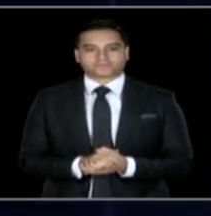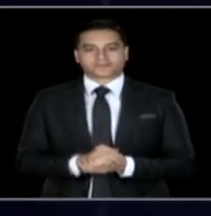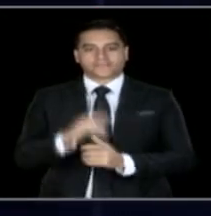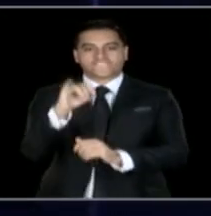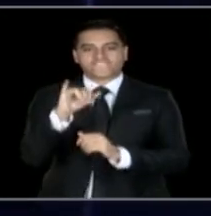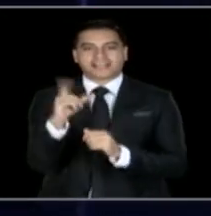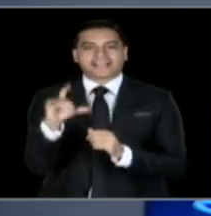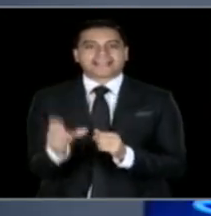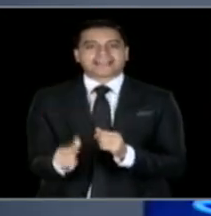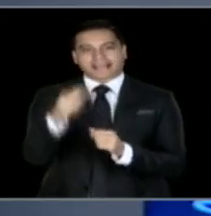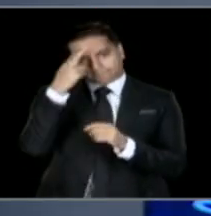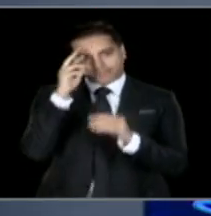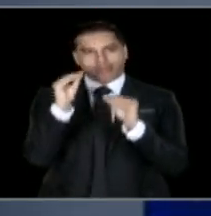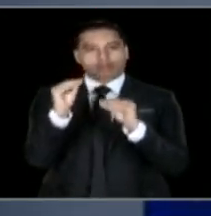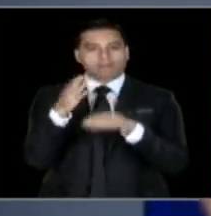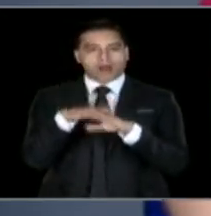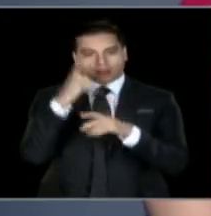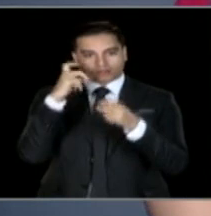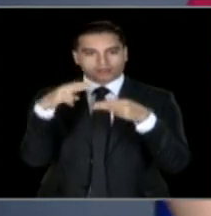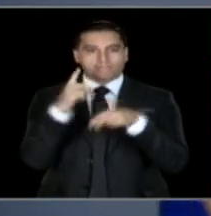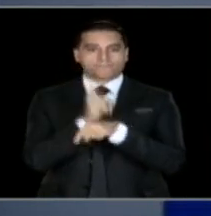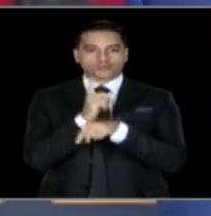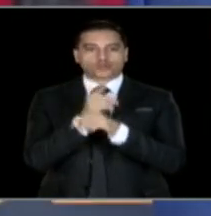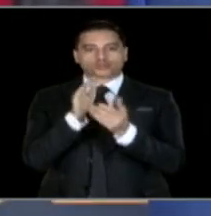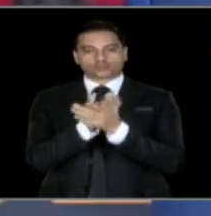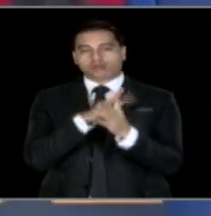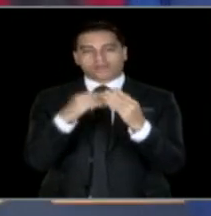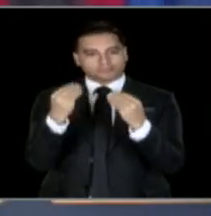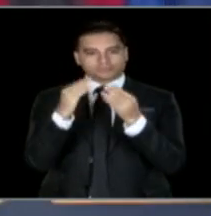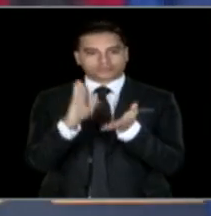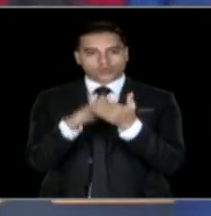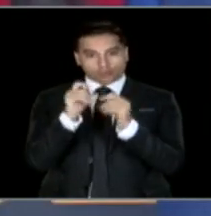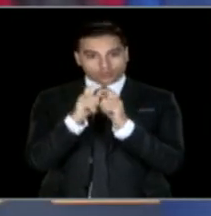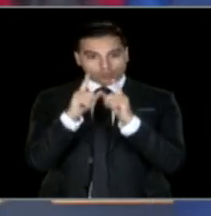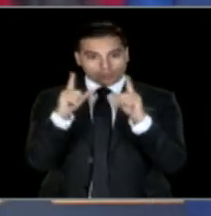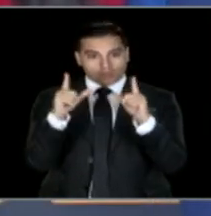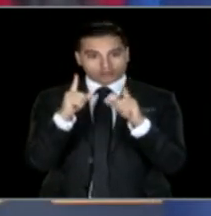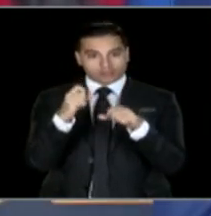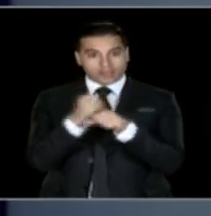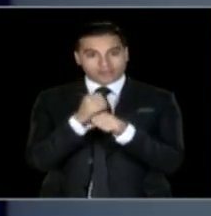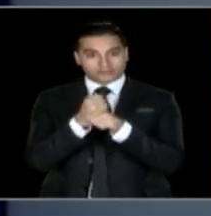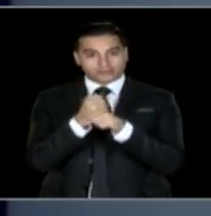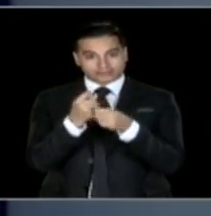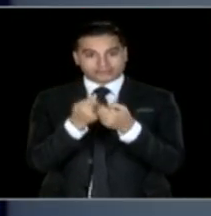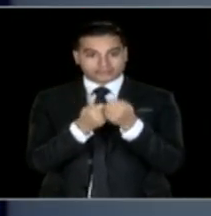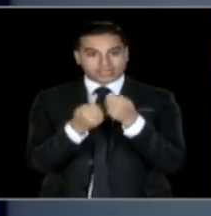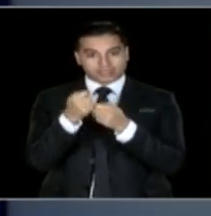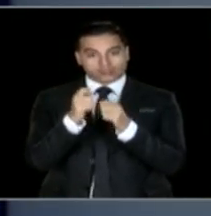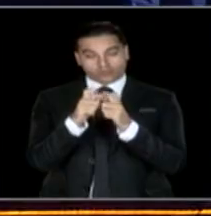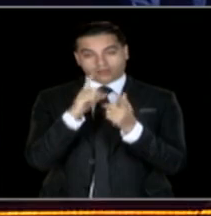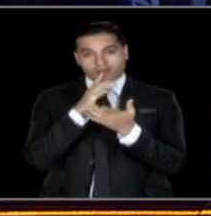فيرينا، مين اللي ضربك على تحت الضغط؟ المدرسين ساعدوني وصحابي برضو. واضح ان انتوا عملتوا مجهود كويس الحقيقه